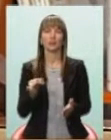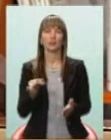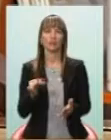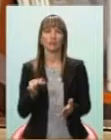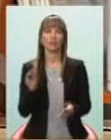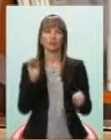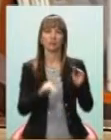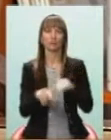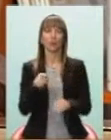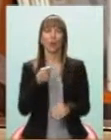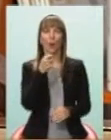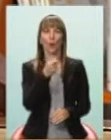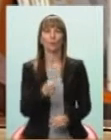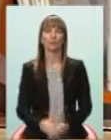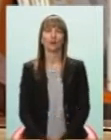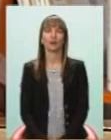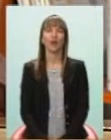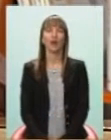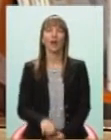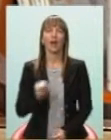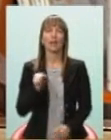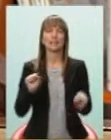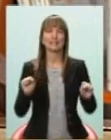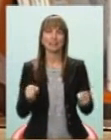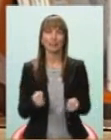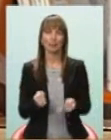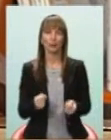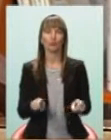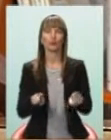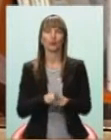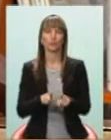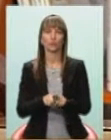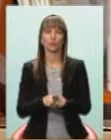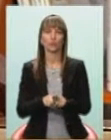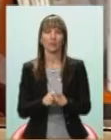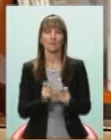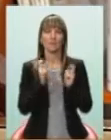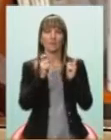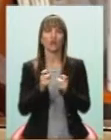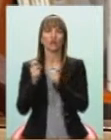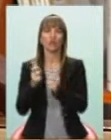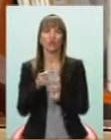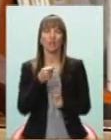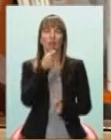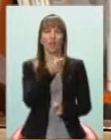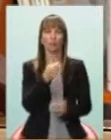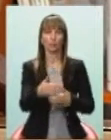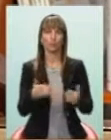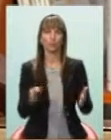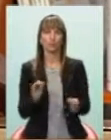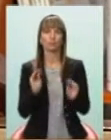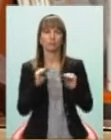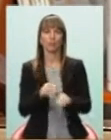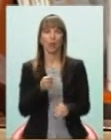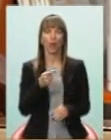і ложить туди корм. А зимой он тоже вешает кормушки, ложит туда